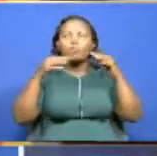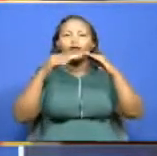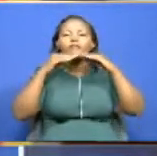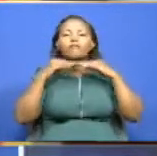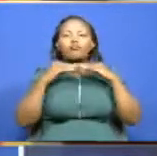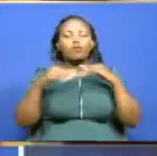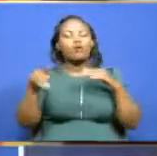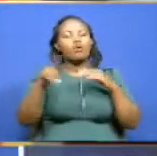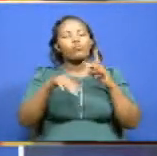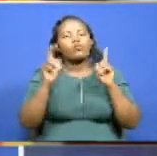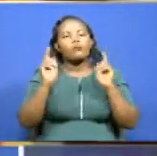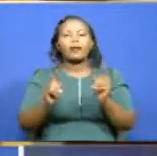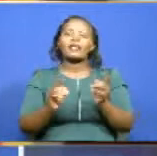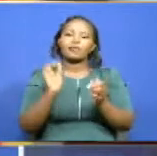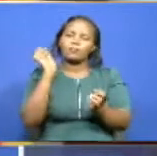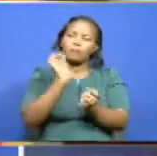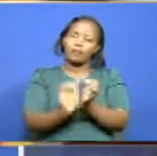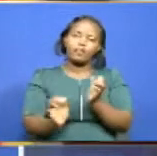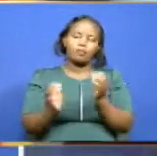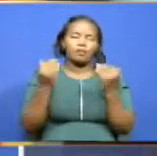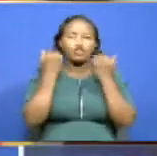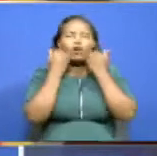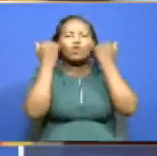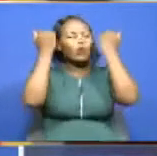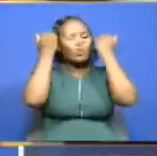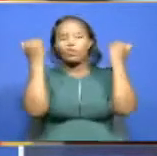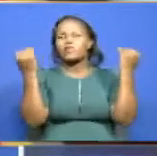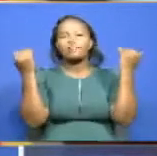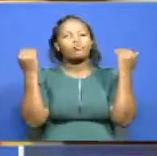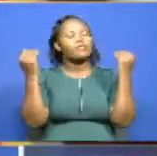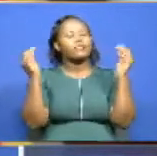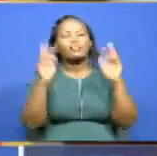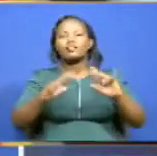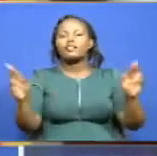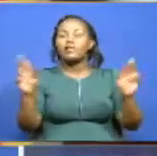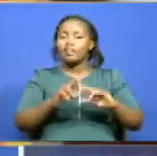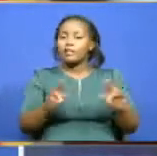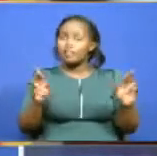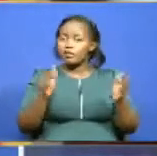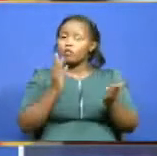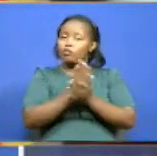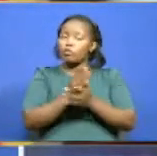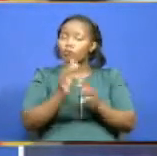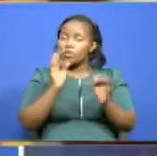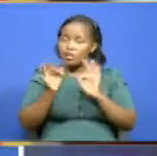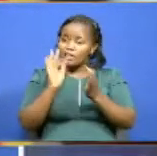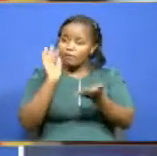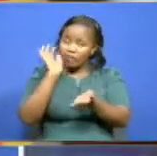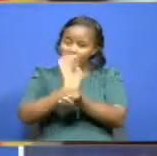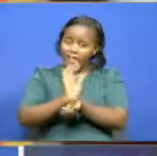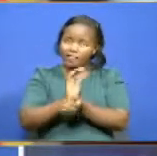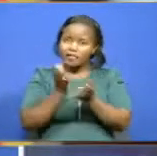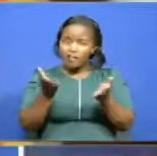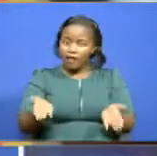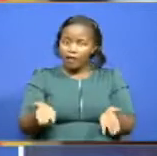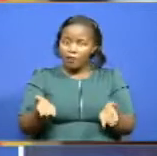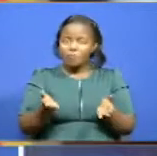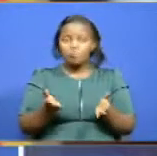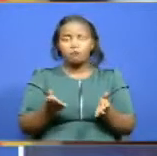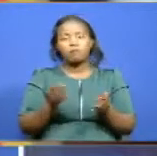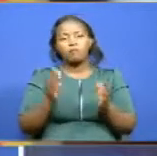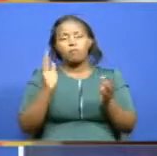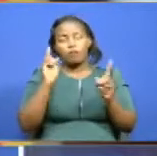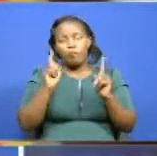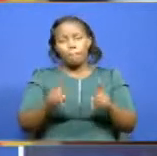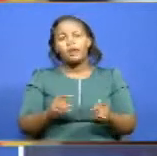tutamchukulia hatua. Koti iko wazi, tunataka kuambia saa hii tukiwashika mnakuja mnakuwa booked